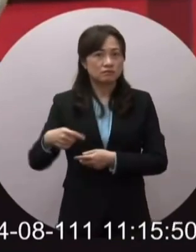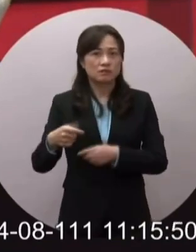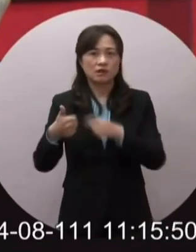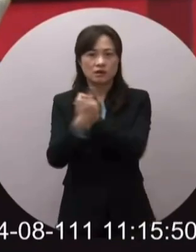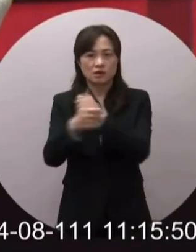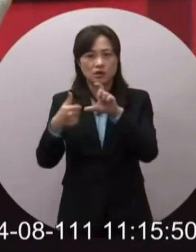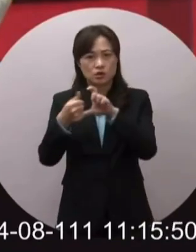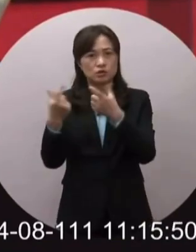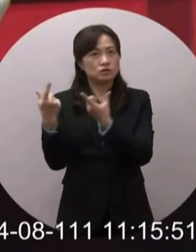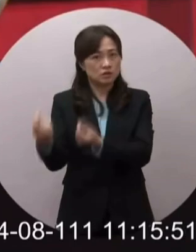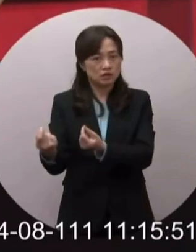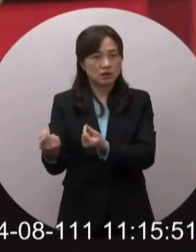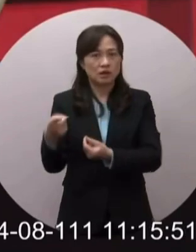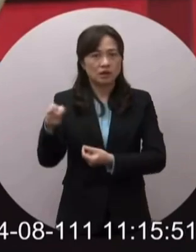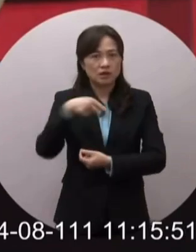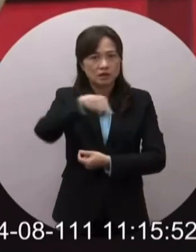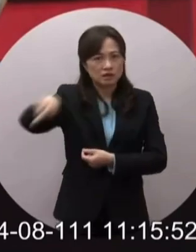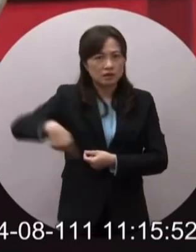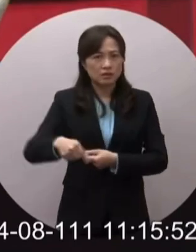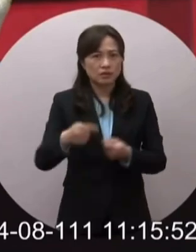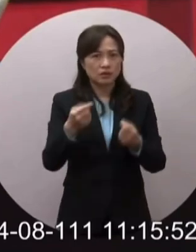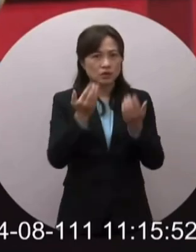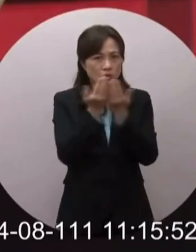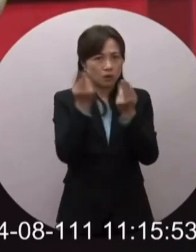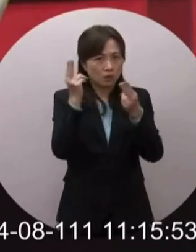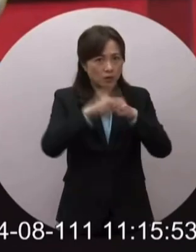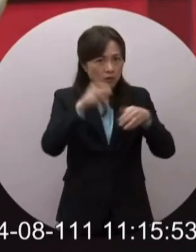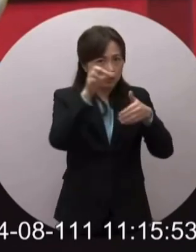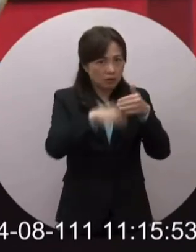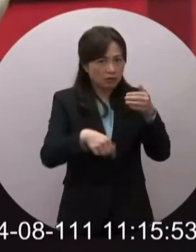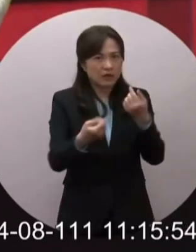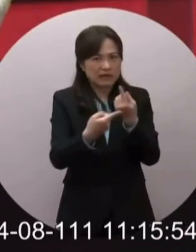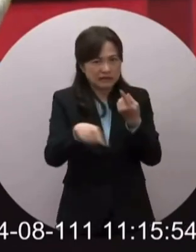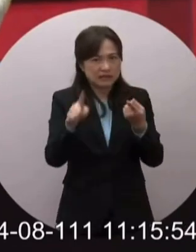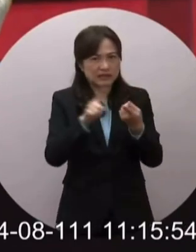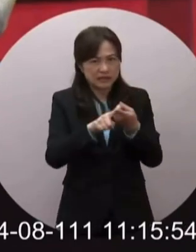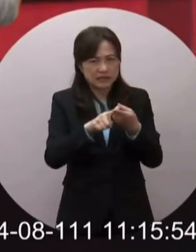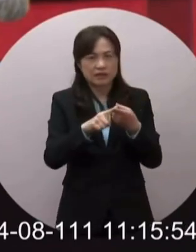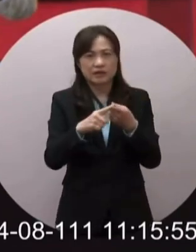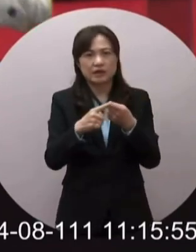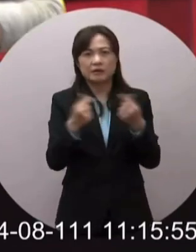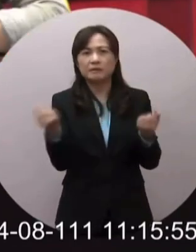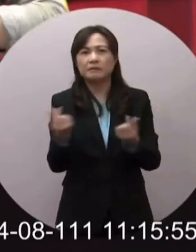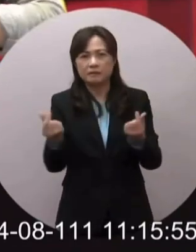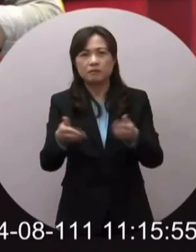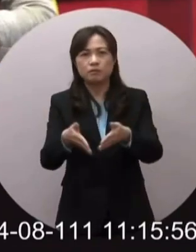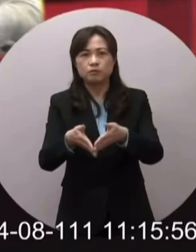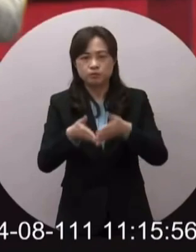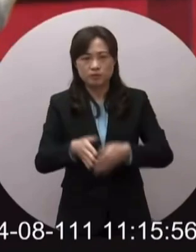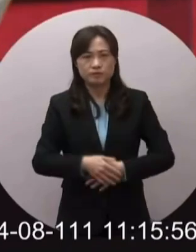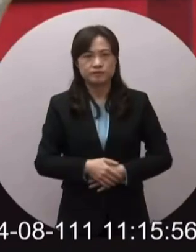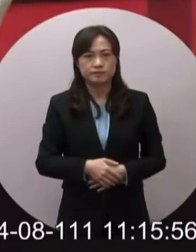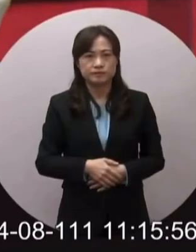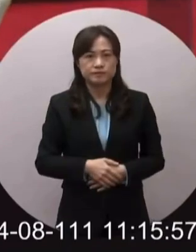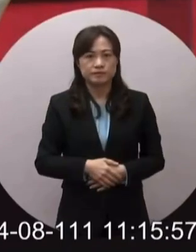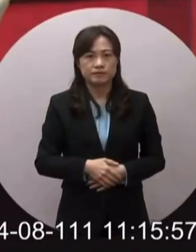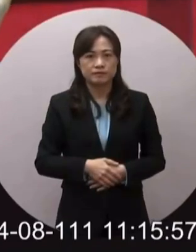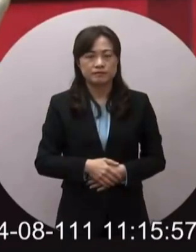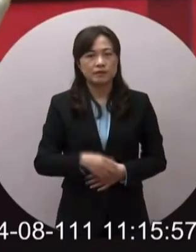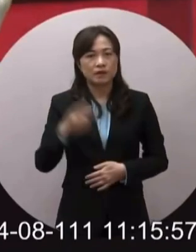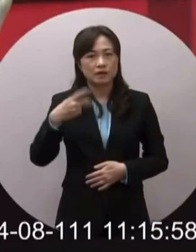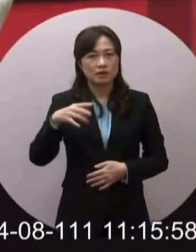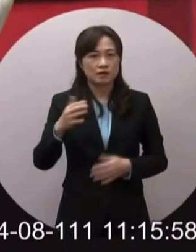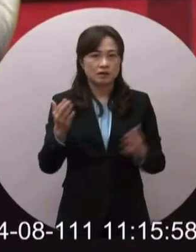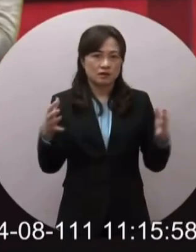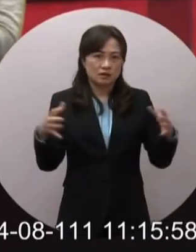方式能不能也比较趋近于一样？像这些我都建议在讨论的时候，就刚讲学程之外，还有它的共同的